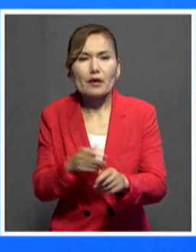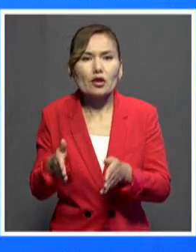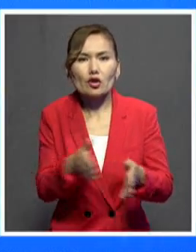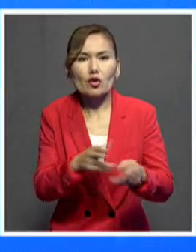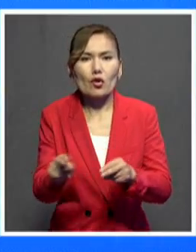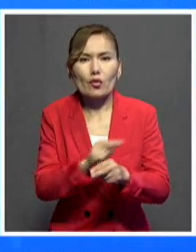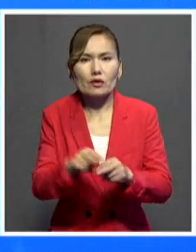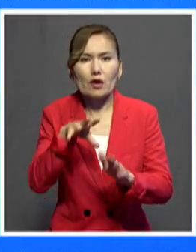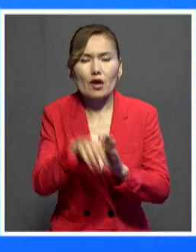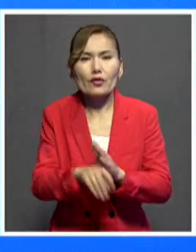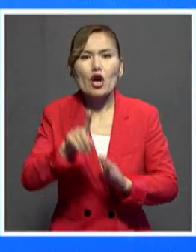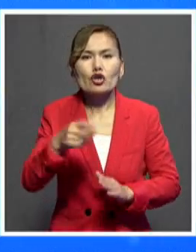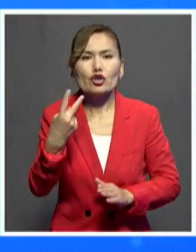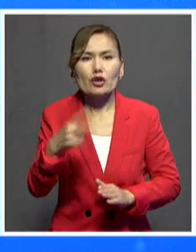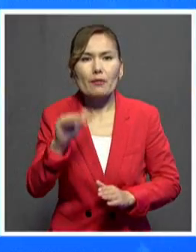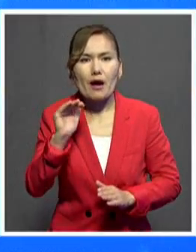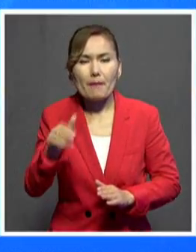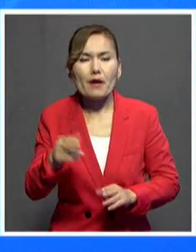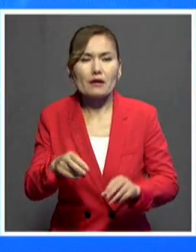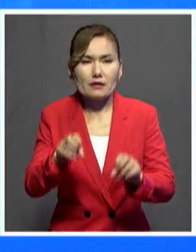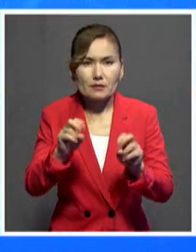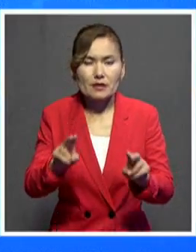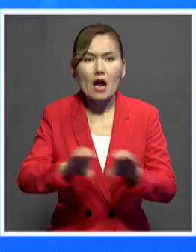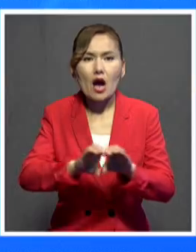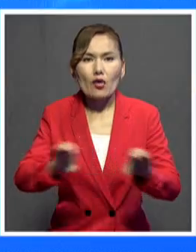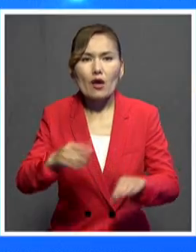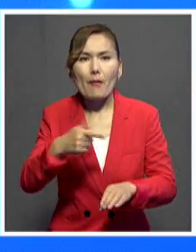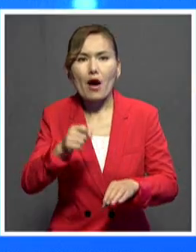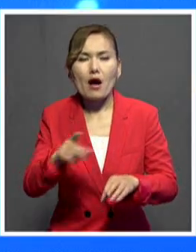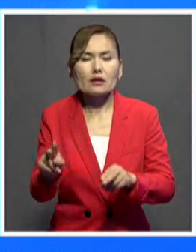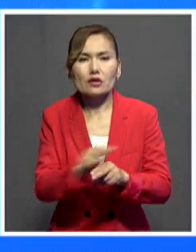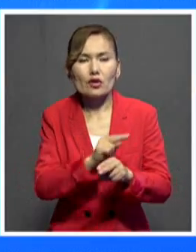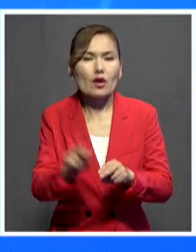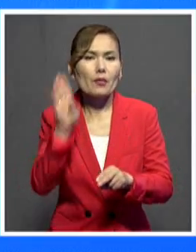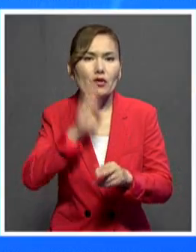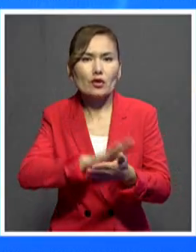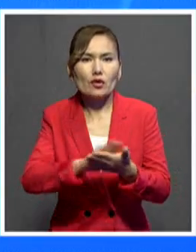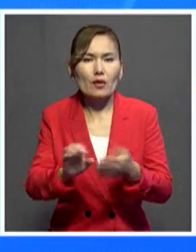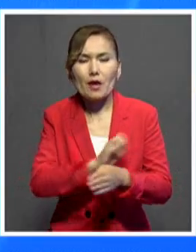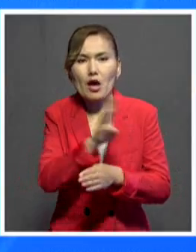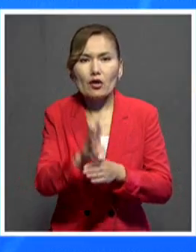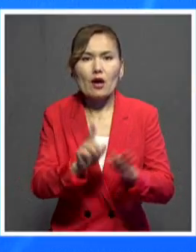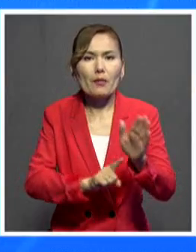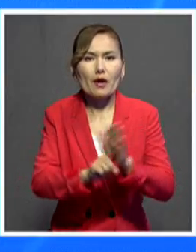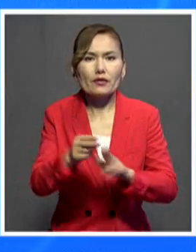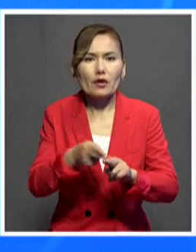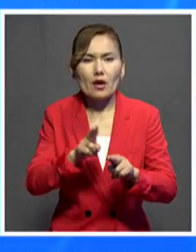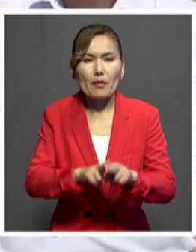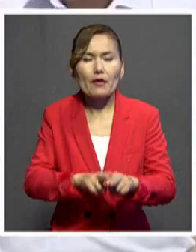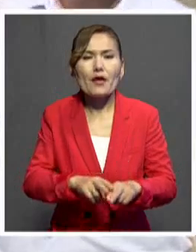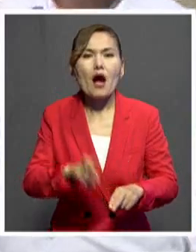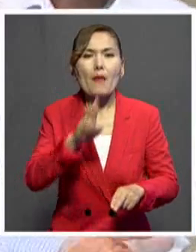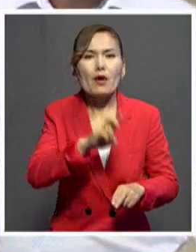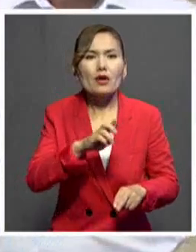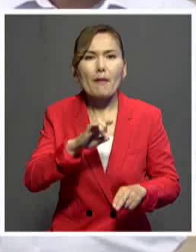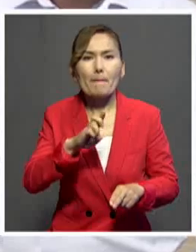сонда 120 мыңнан астам абоненттер үшін газ құбырлары кеңейтіліп, сумен қамтудың жаңа жүйелері жүргізіле бастады. Ал қала әкімі Бауыржан Байбек